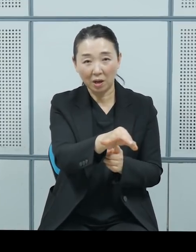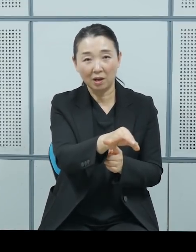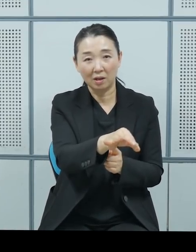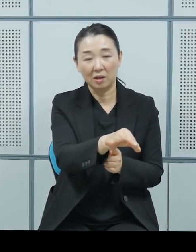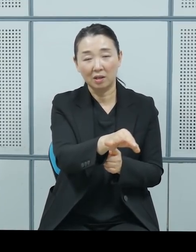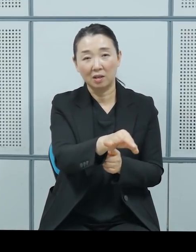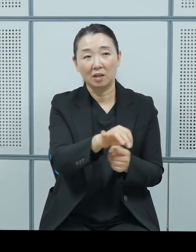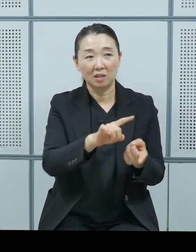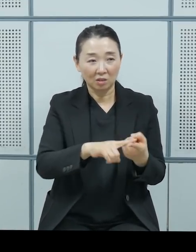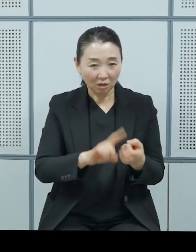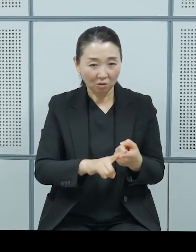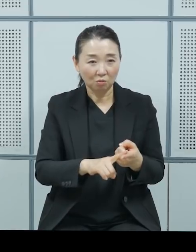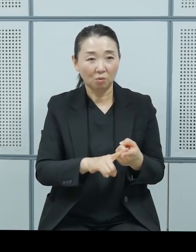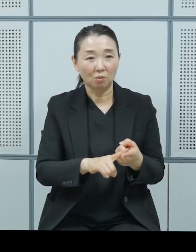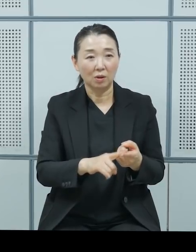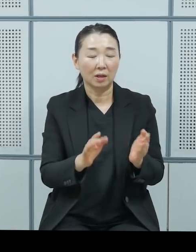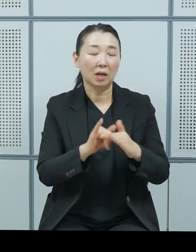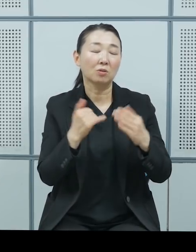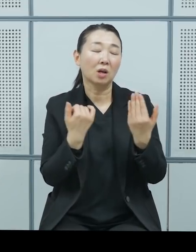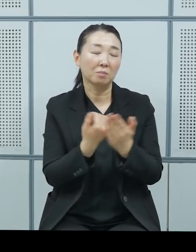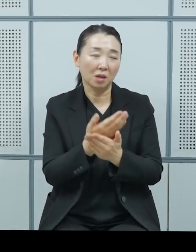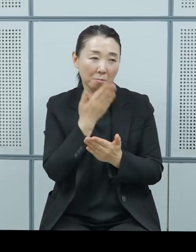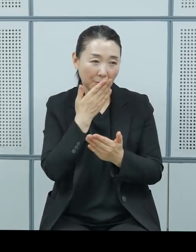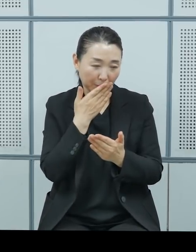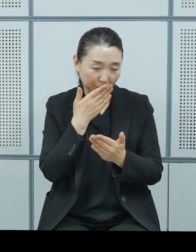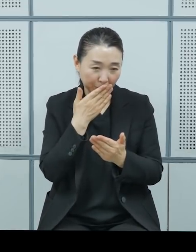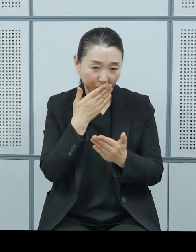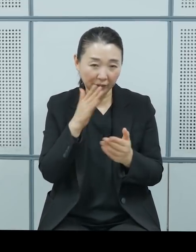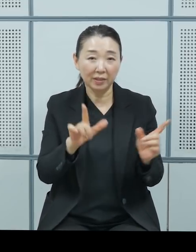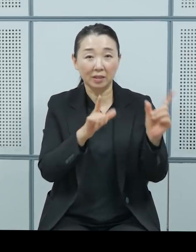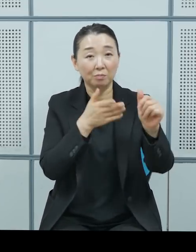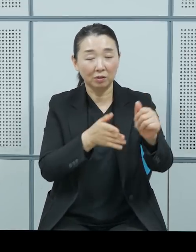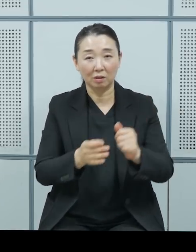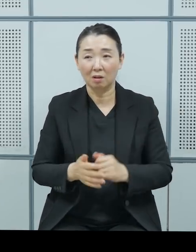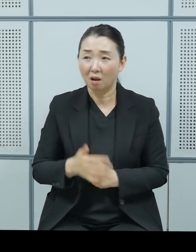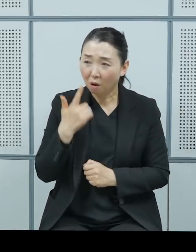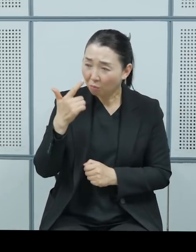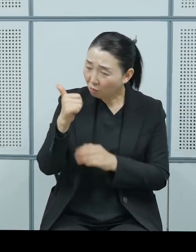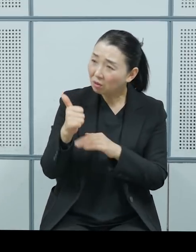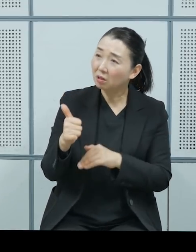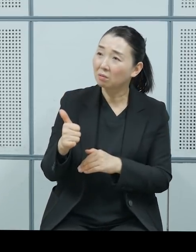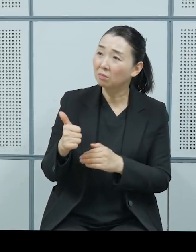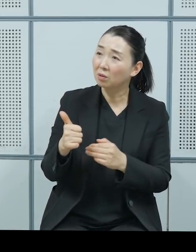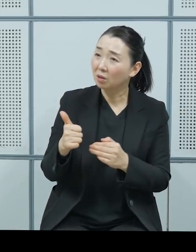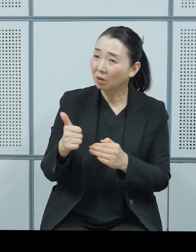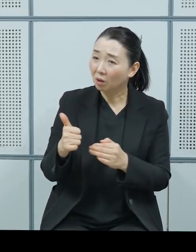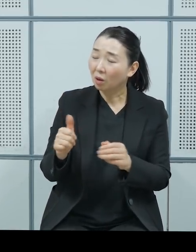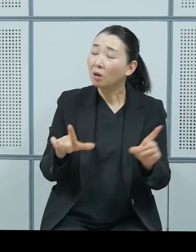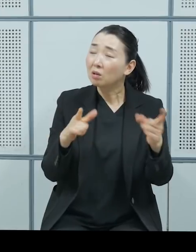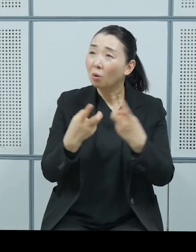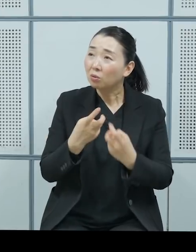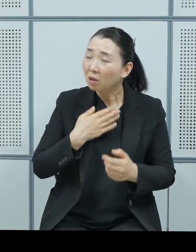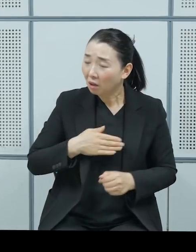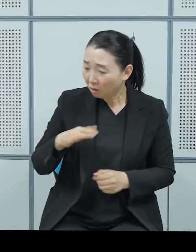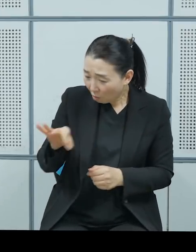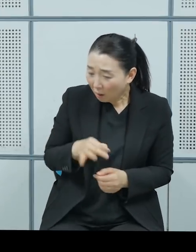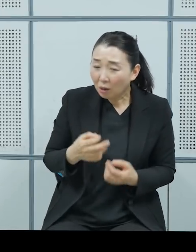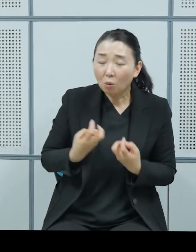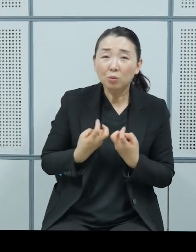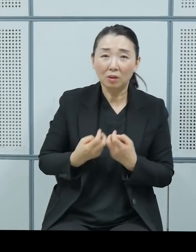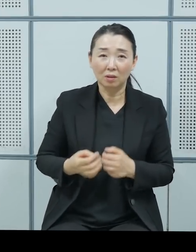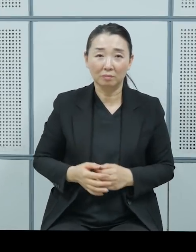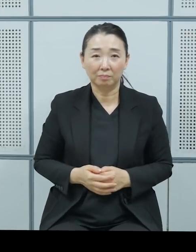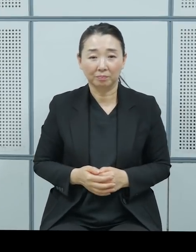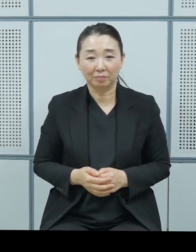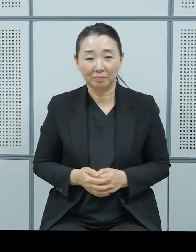가지고 가족을 먹이 살리세요. 네. 이렇게 하니까 이분이 아니 목사님이 어떻게 사는 줄 아는데 내가 이걸 받습니까? 이래요. 예,